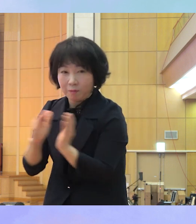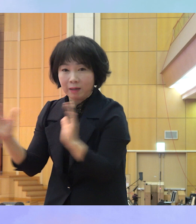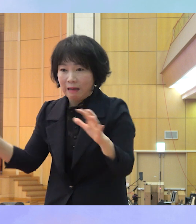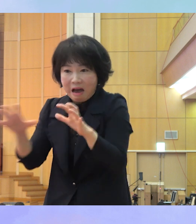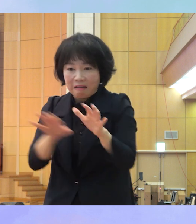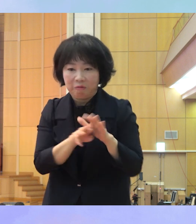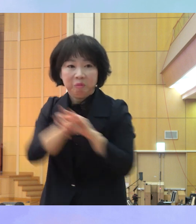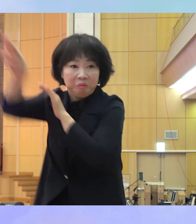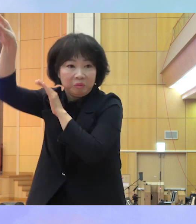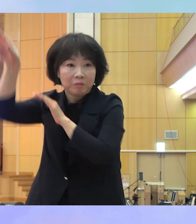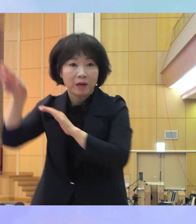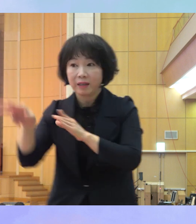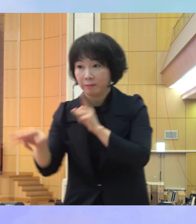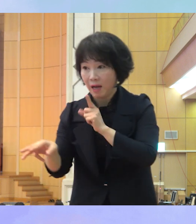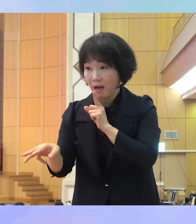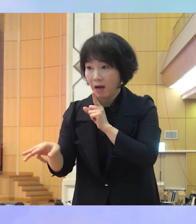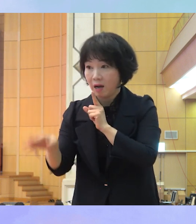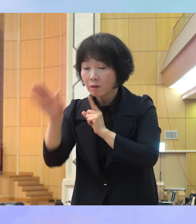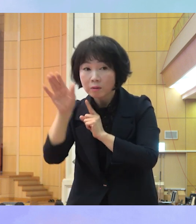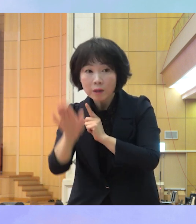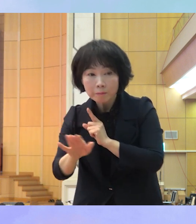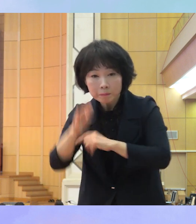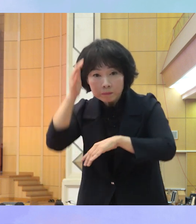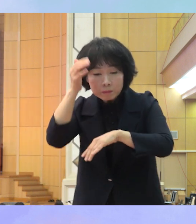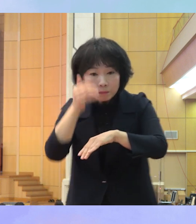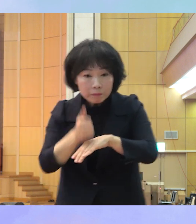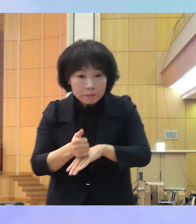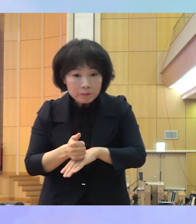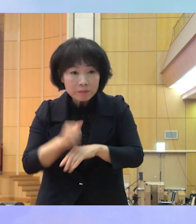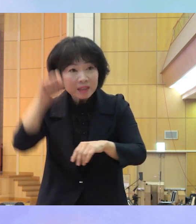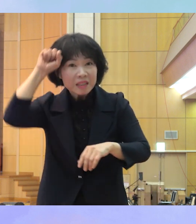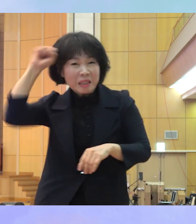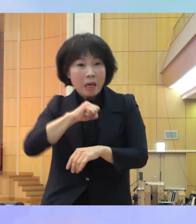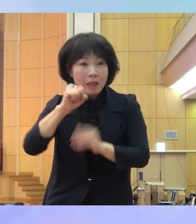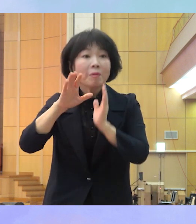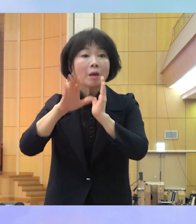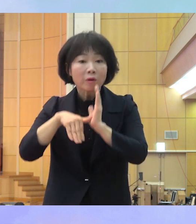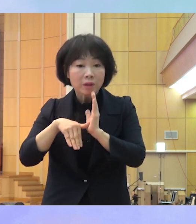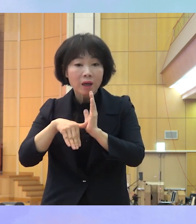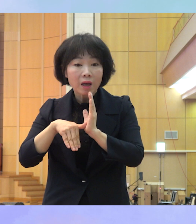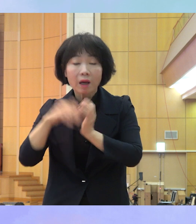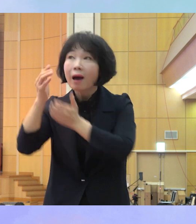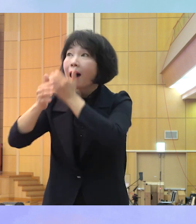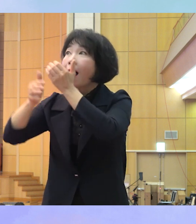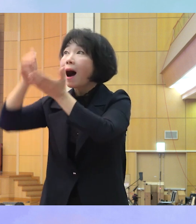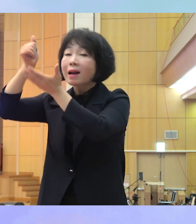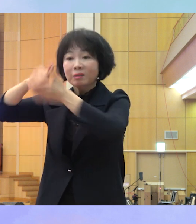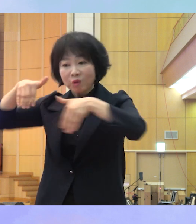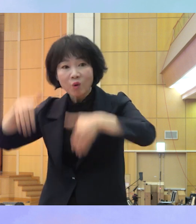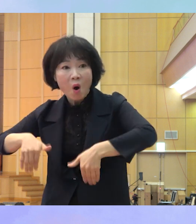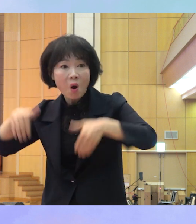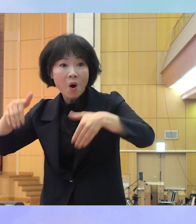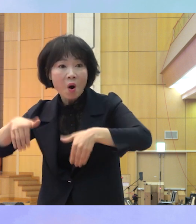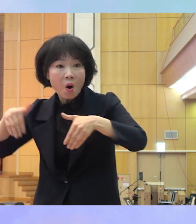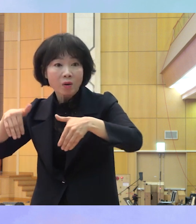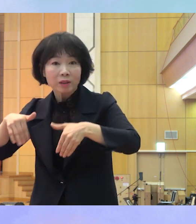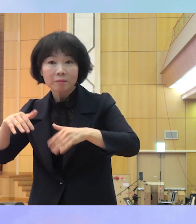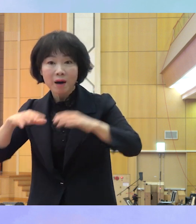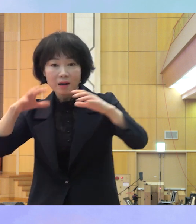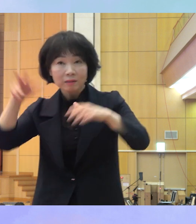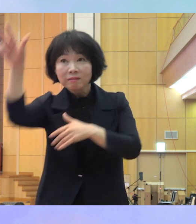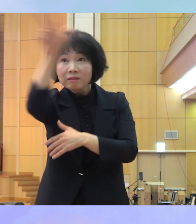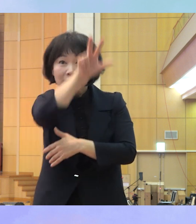죽음의 사자가 집집마다 들어가서 장자들을 쳐 죽이는데 이게 성경을 보니까